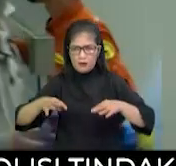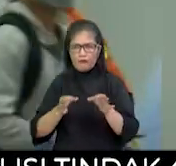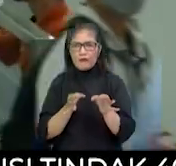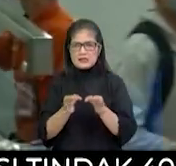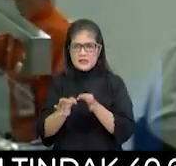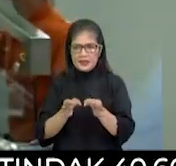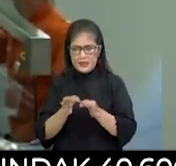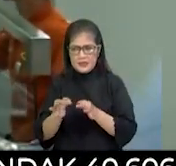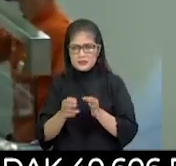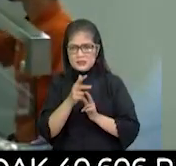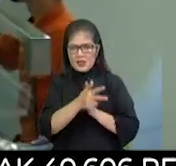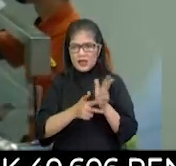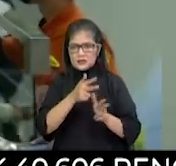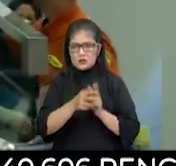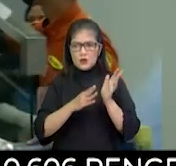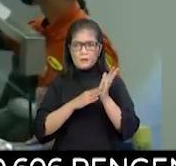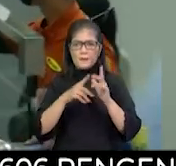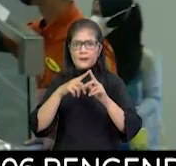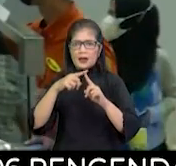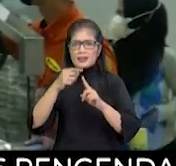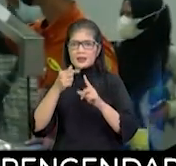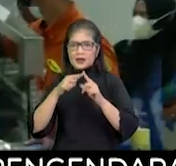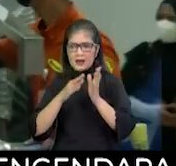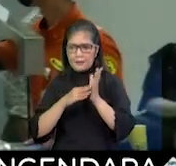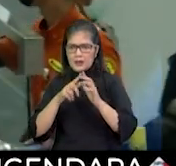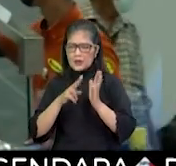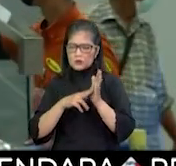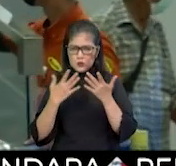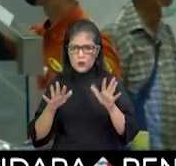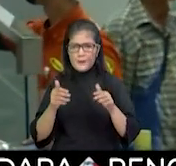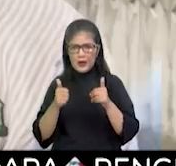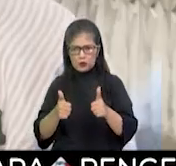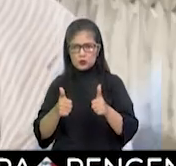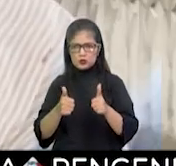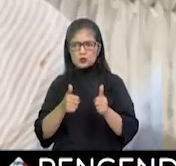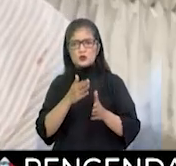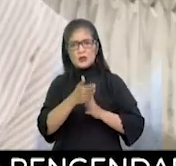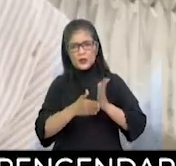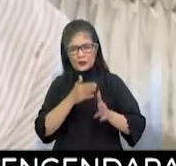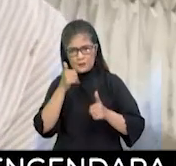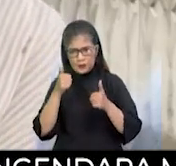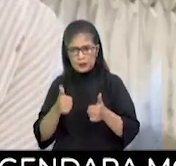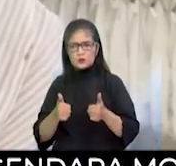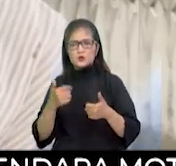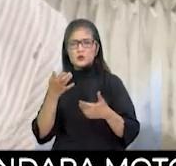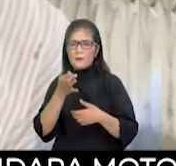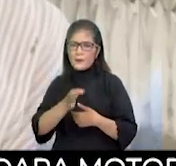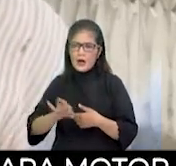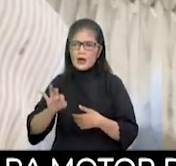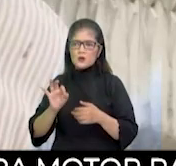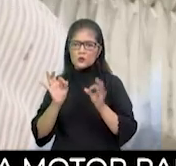stasiun Matraman ini sudah cukup baik. Stasiunnya bagus ya, sudah mungkin karena baru kan jadi masih rapi.